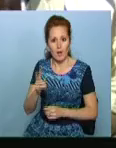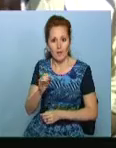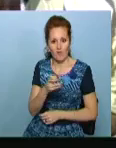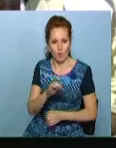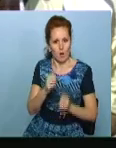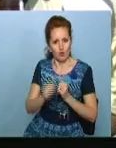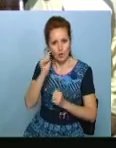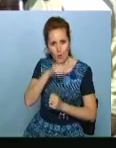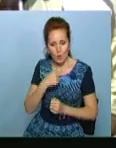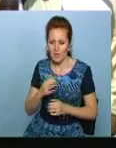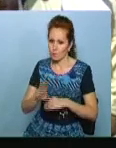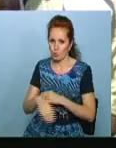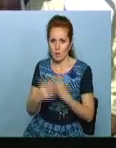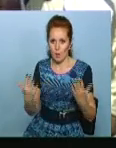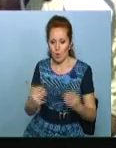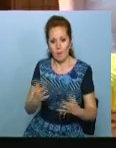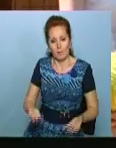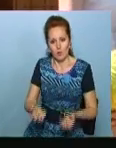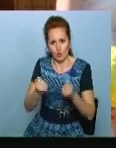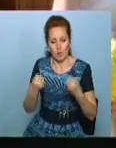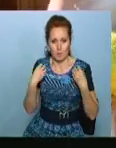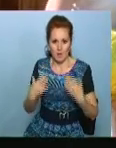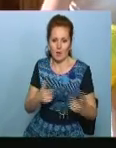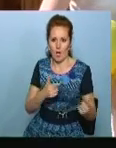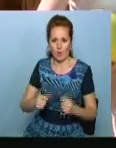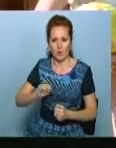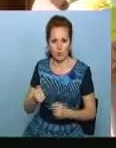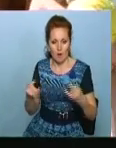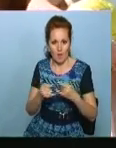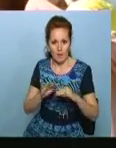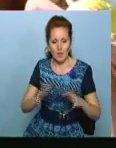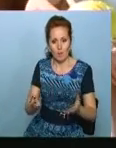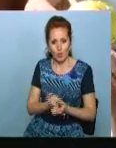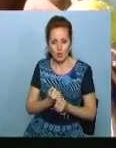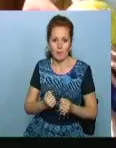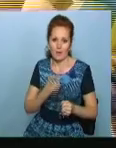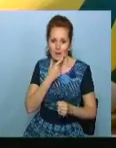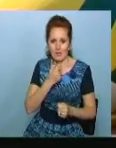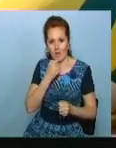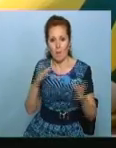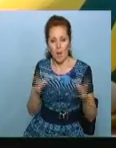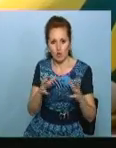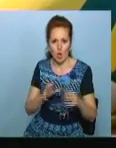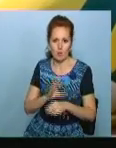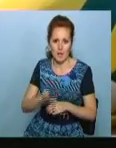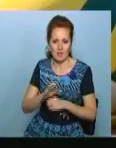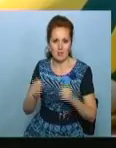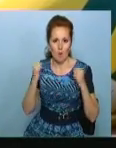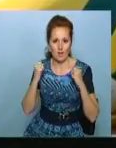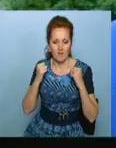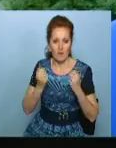руками. Поддержать праздник готовы друзья телеканала. Вот и сегодня дети получили в подарок красочные мячи от производителя спортивного оборудования